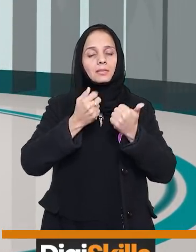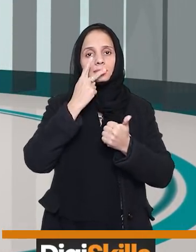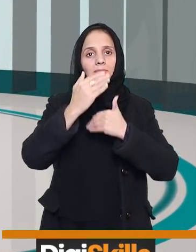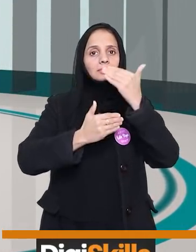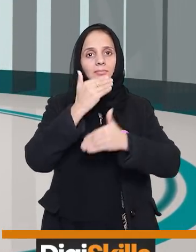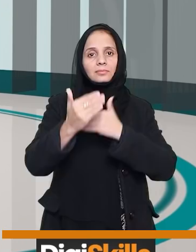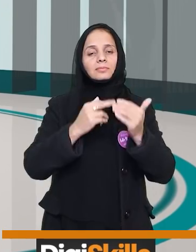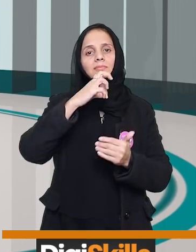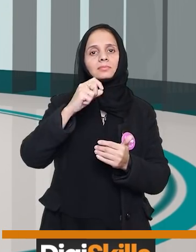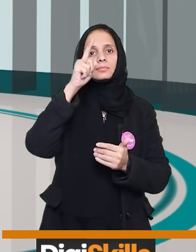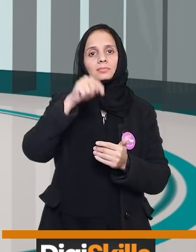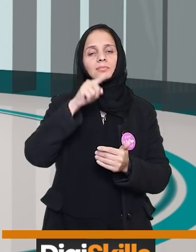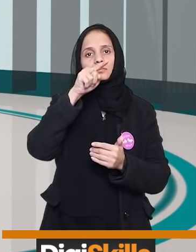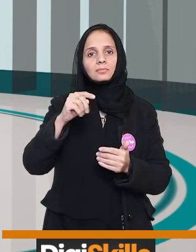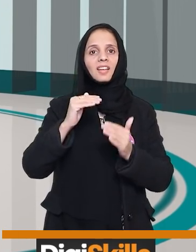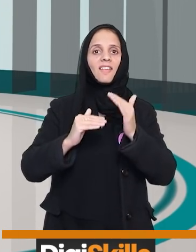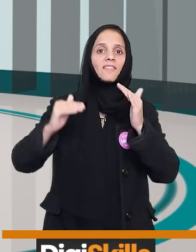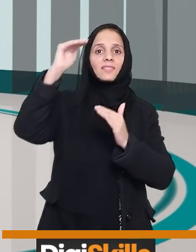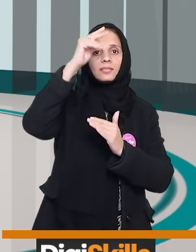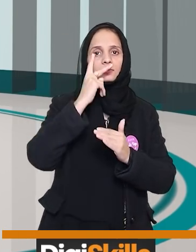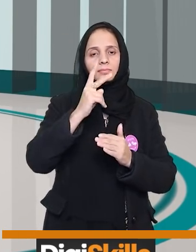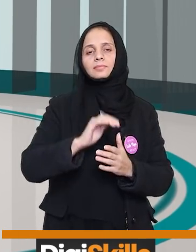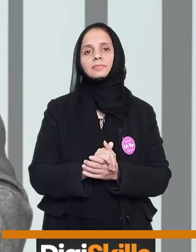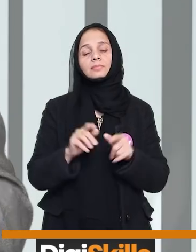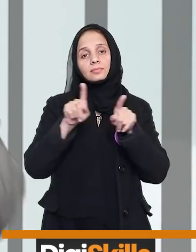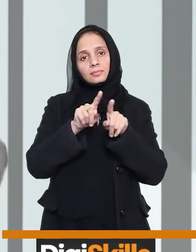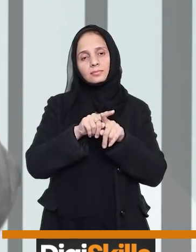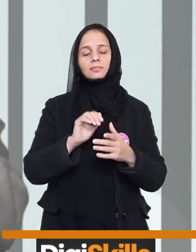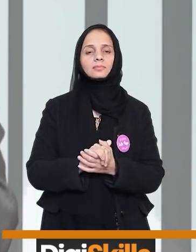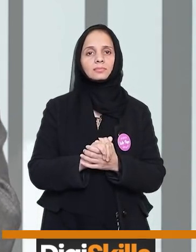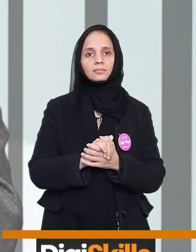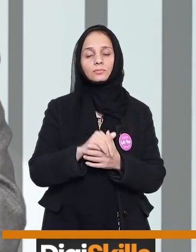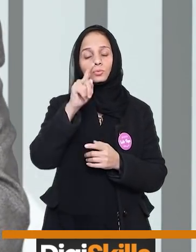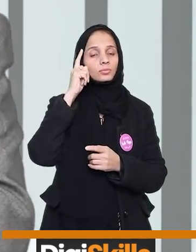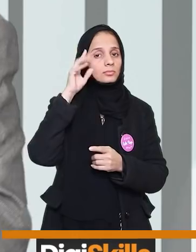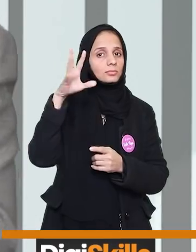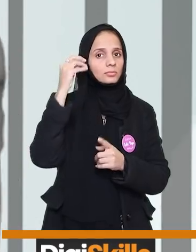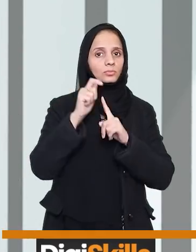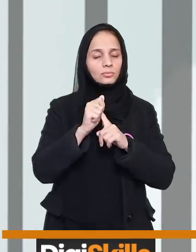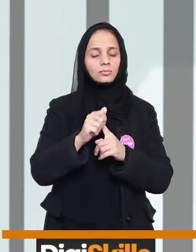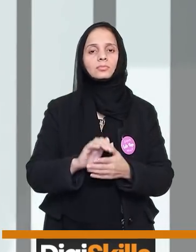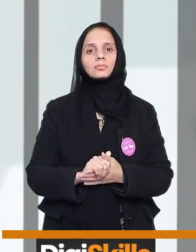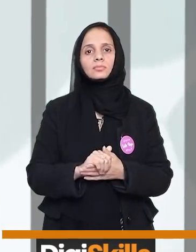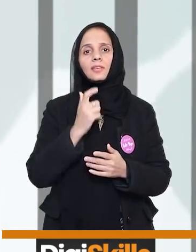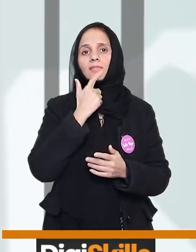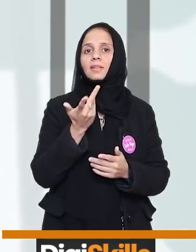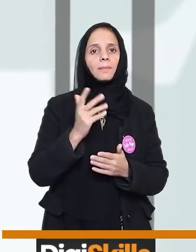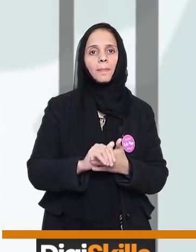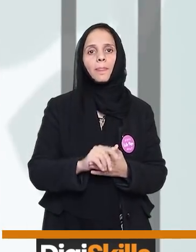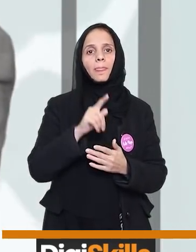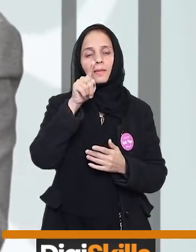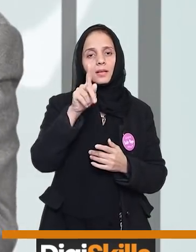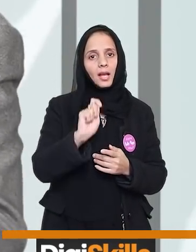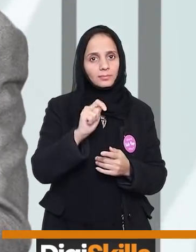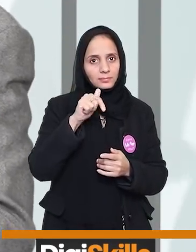کم جو کہ باقی کا 80% ہے اس کو لیڈ کرتی ہے. یہ بڑا امپورٹنٹ کانسیپٹ ہے، غور سے سنیے گا. یعنی کہ آپ